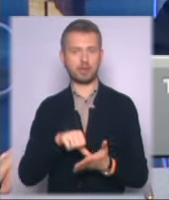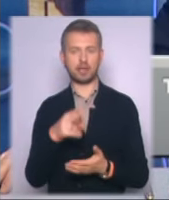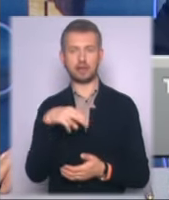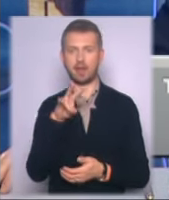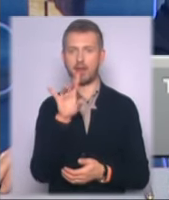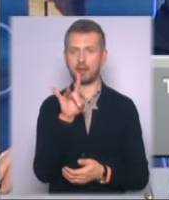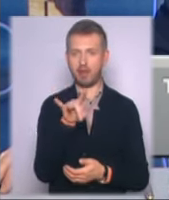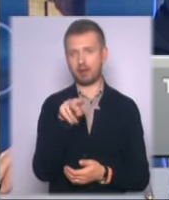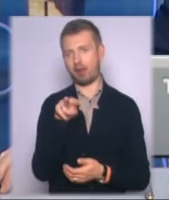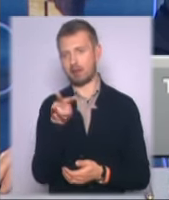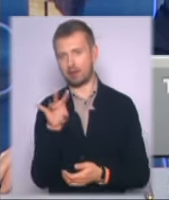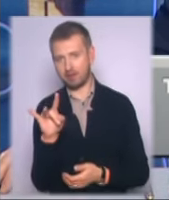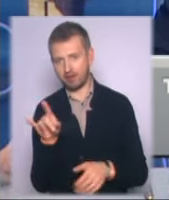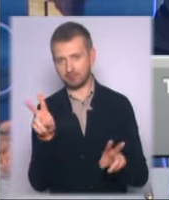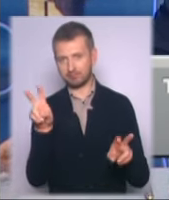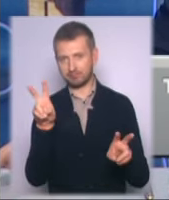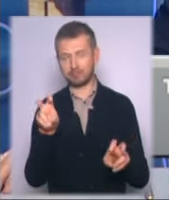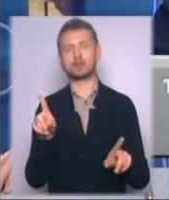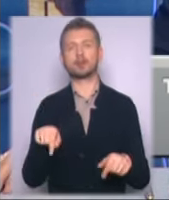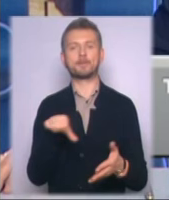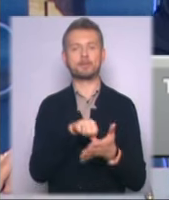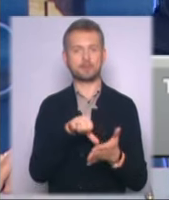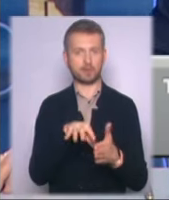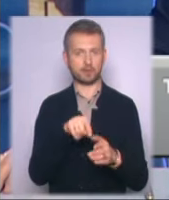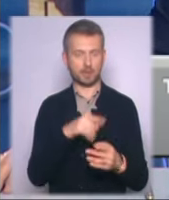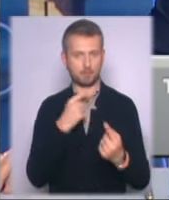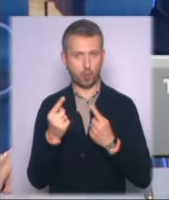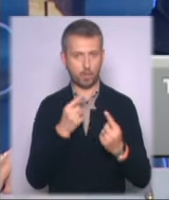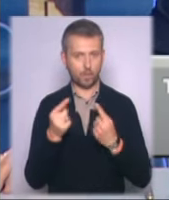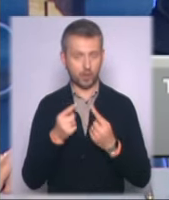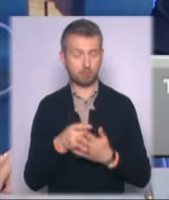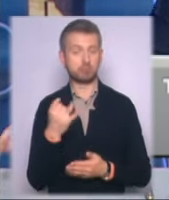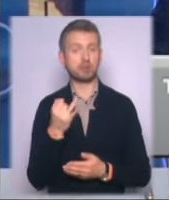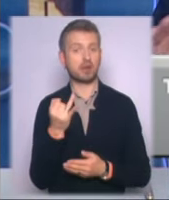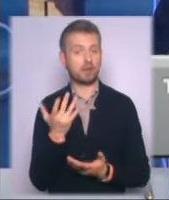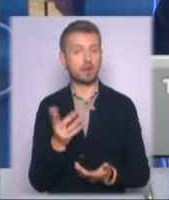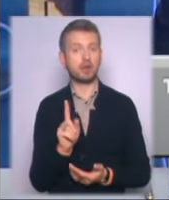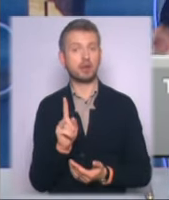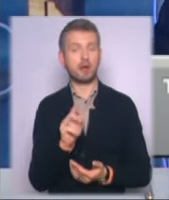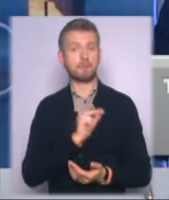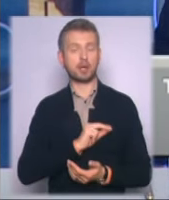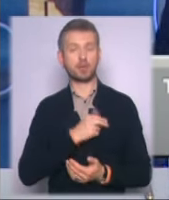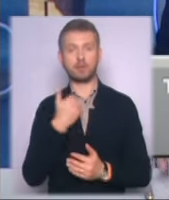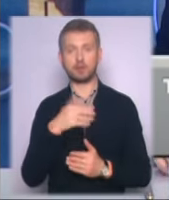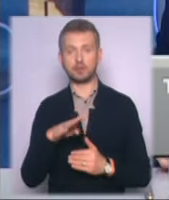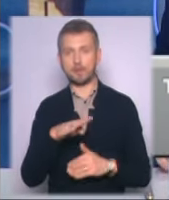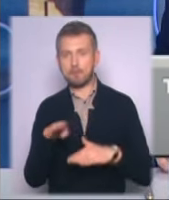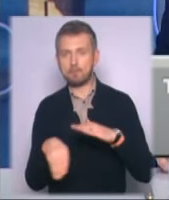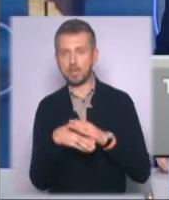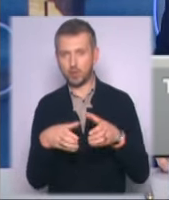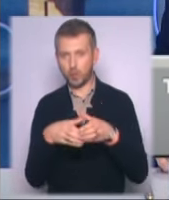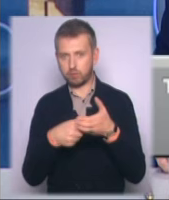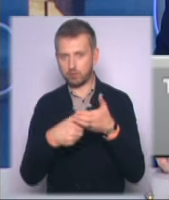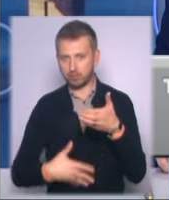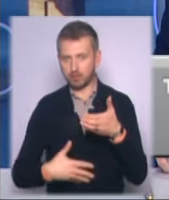так званих і ЛНР так само брали участь у цих переговорах. Цікава деталь – працювали вже підгрупи, тобто підгрупа